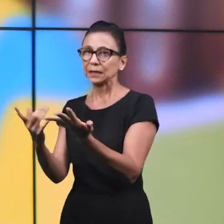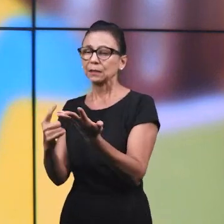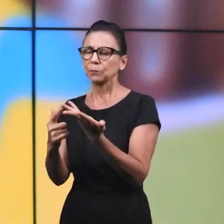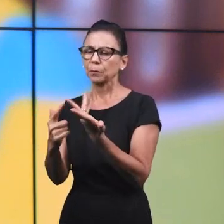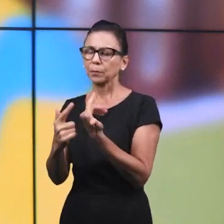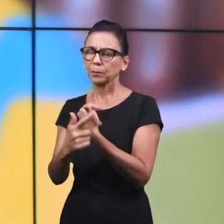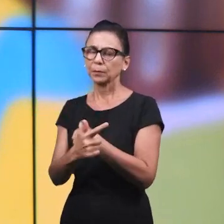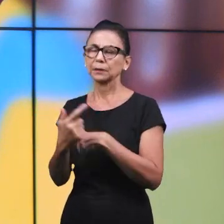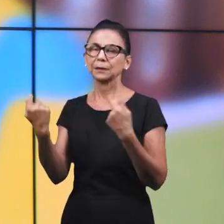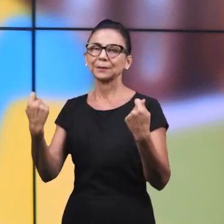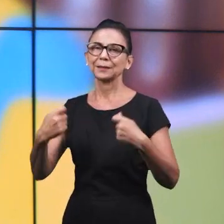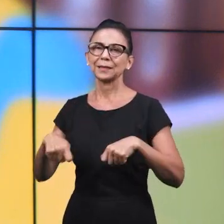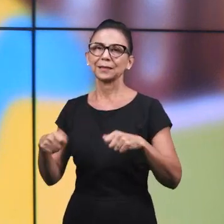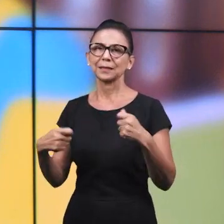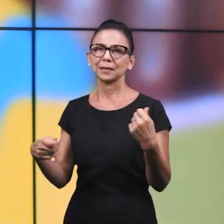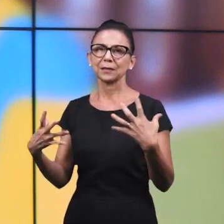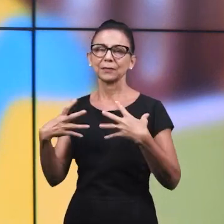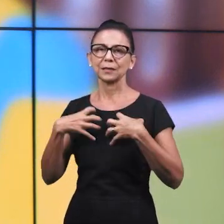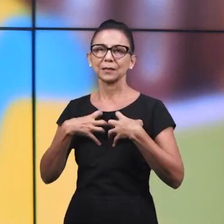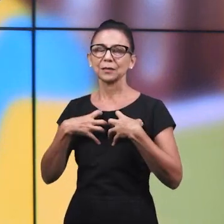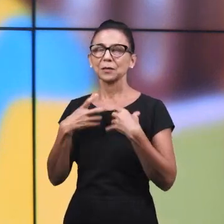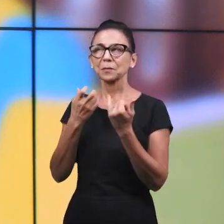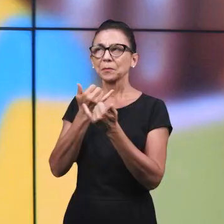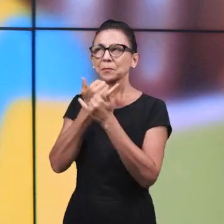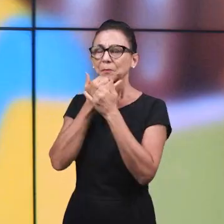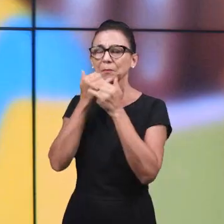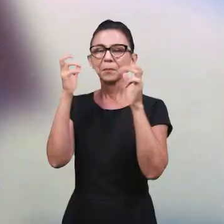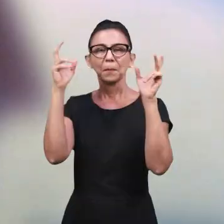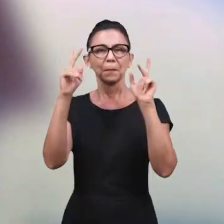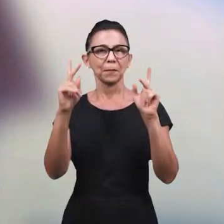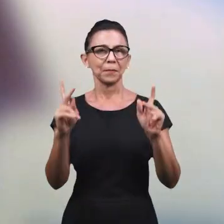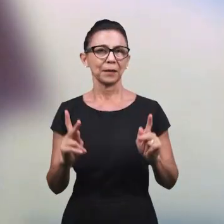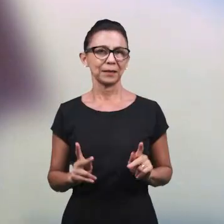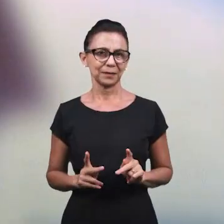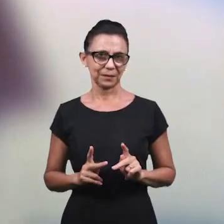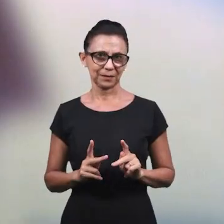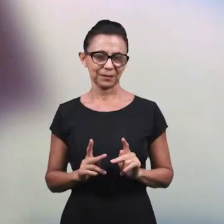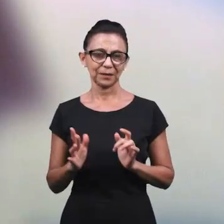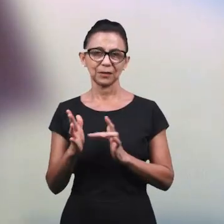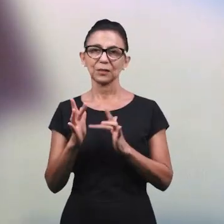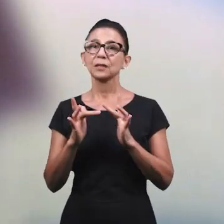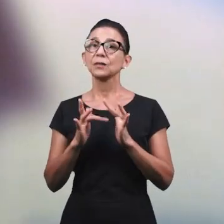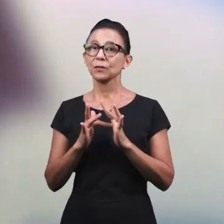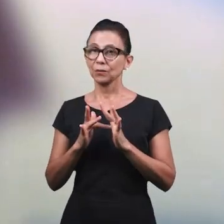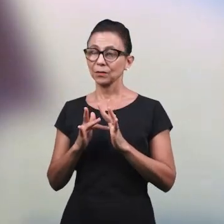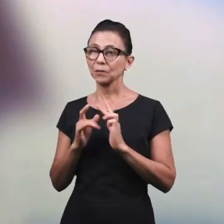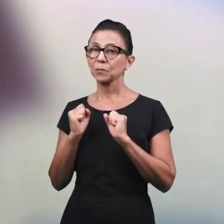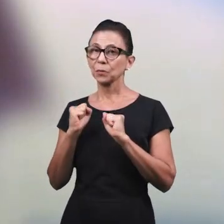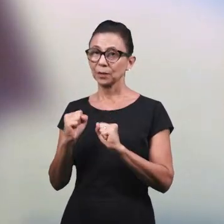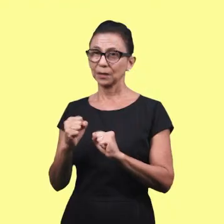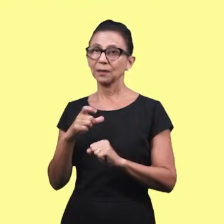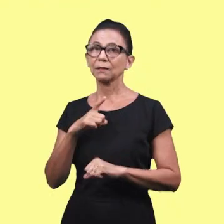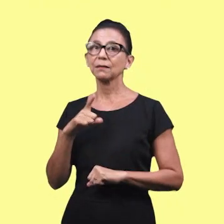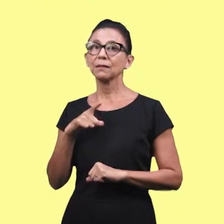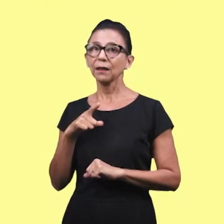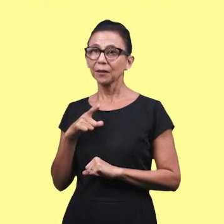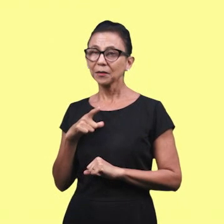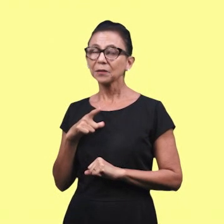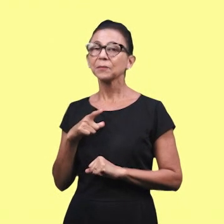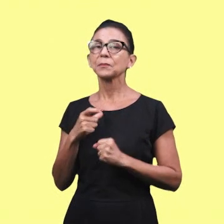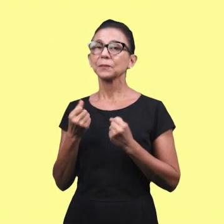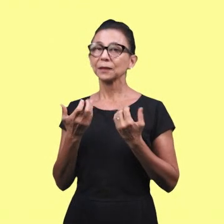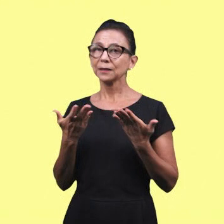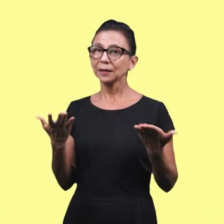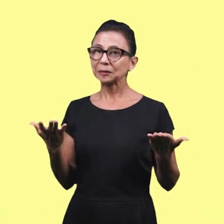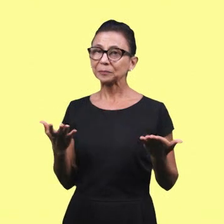votre vie sincèrement devant le Seigneur. Nous sentons le pardon, la paix que seulement Jésus peut nous donner. Rahab, par